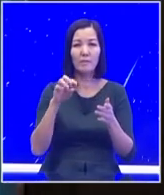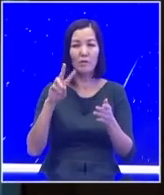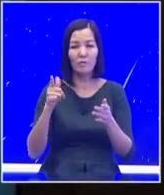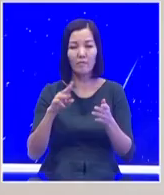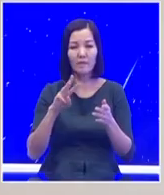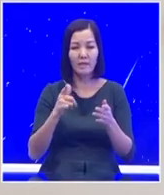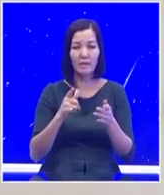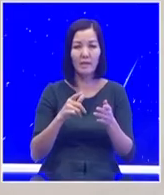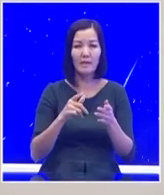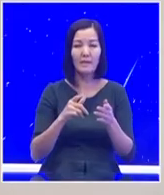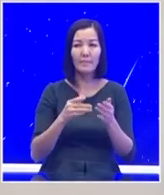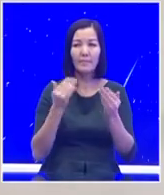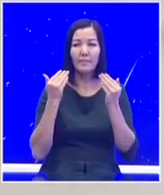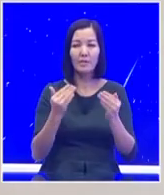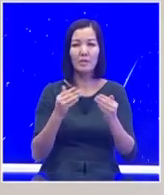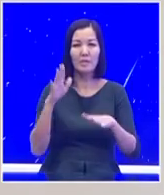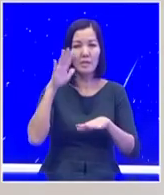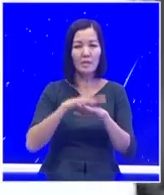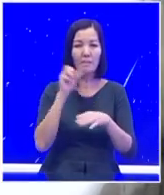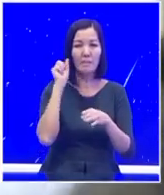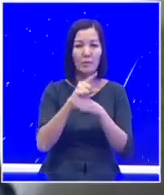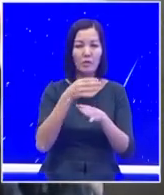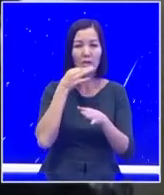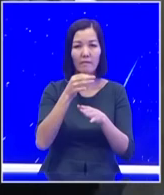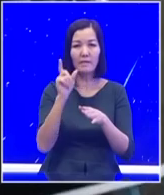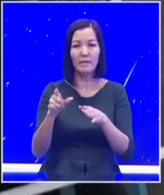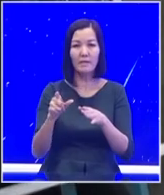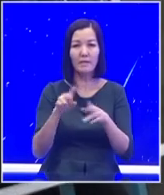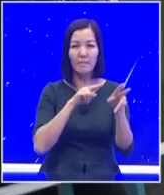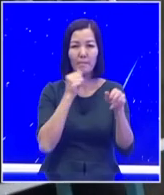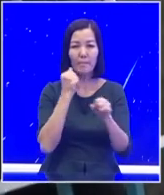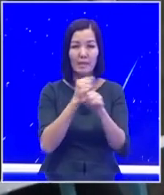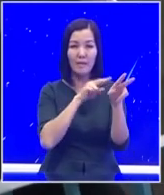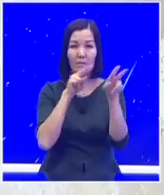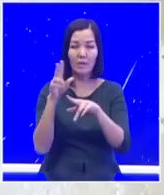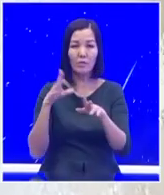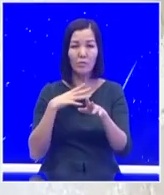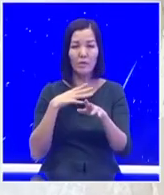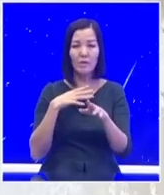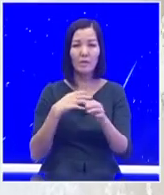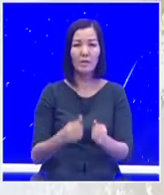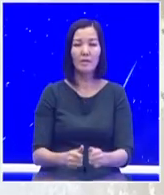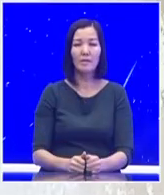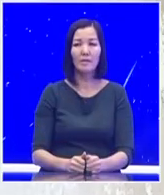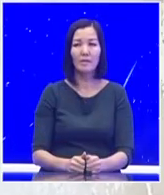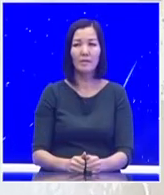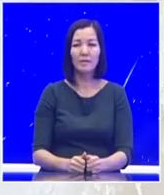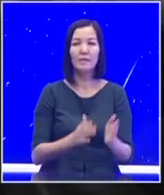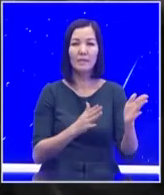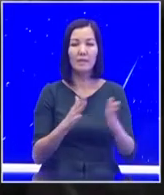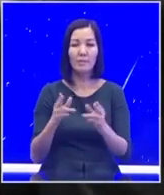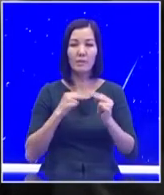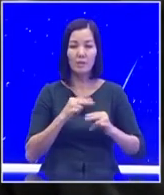тенге. Глава края Амандык Баталов поручил ответственным лицам держать на постоянном контроле ситуацию и докладываться